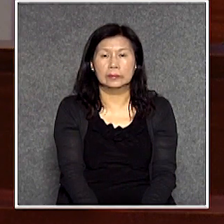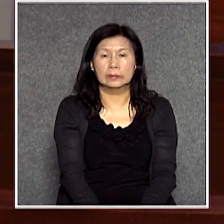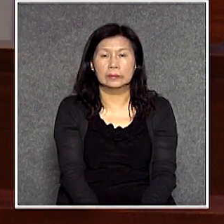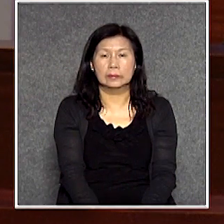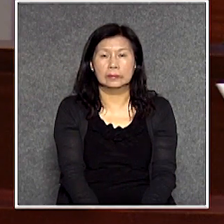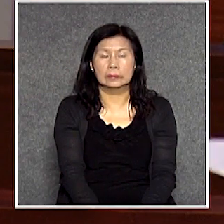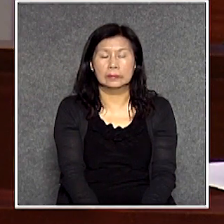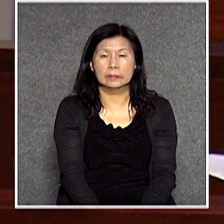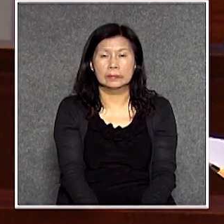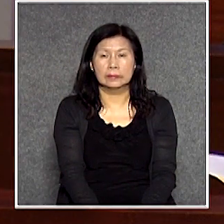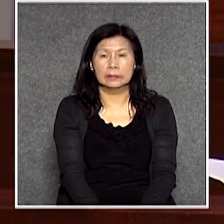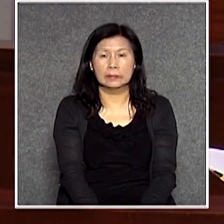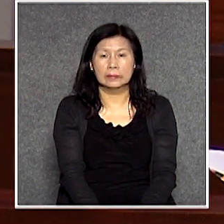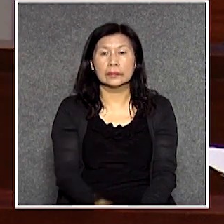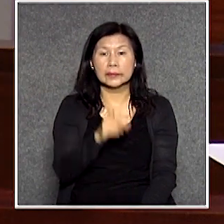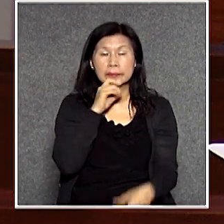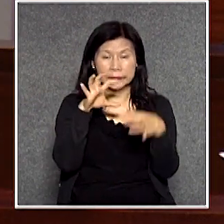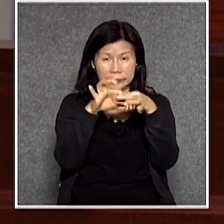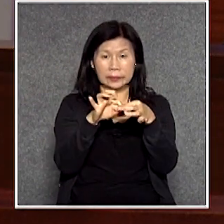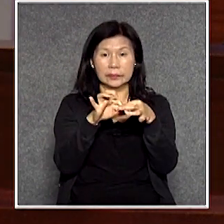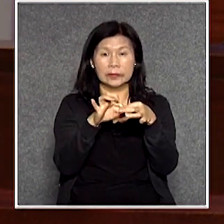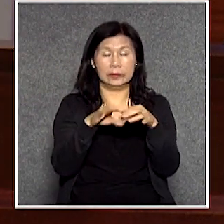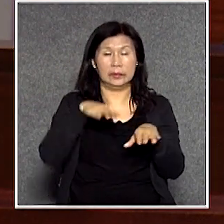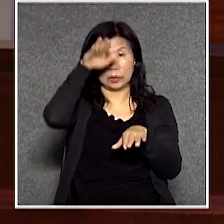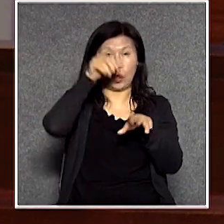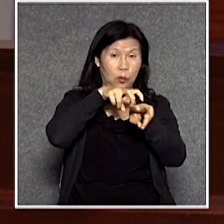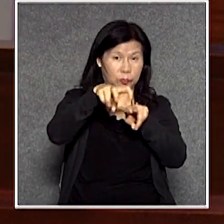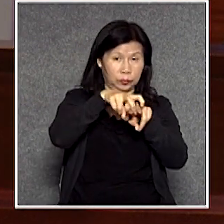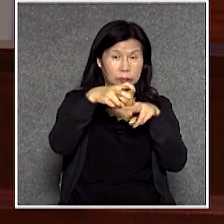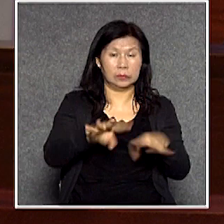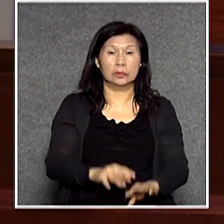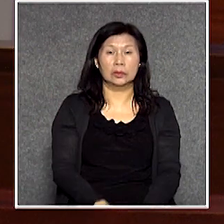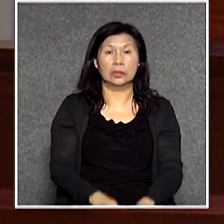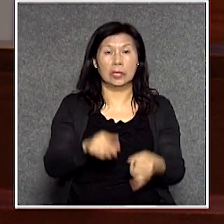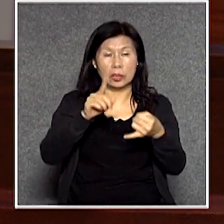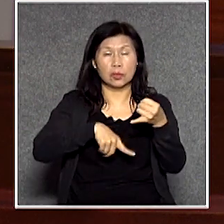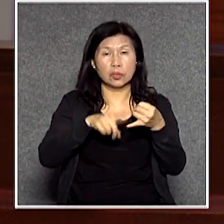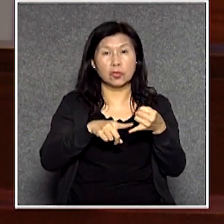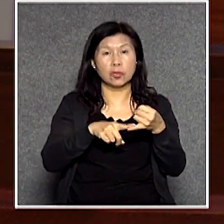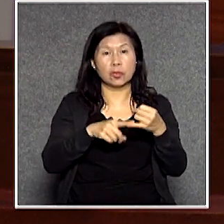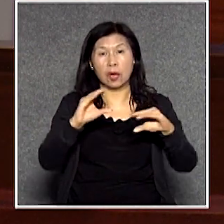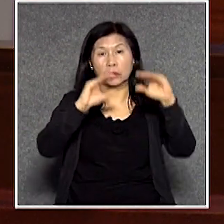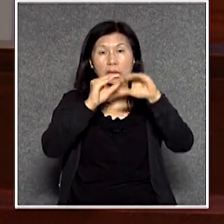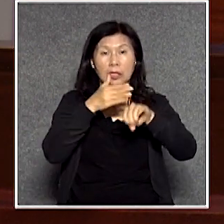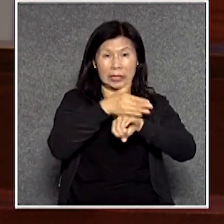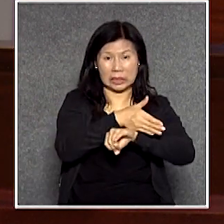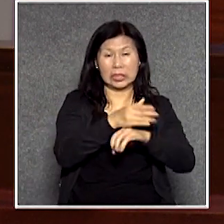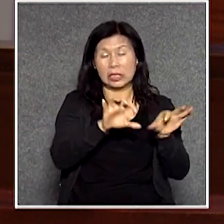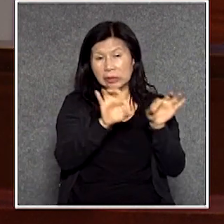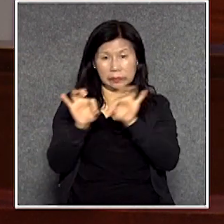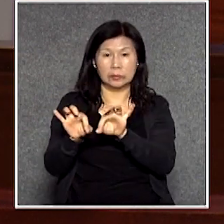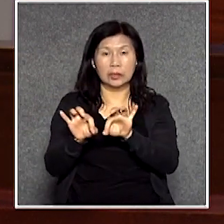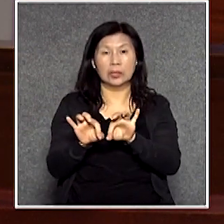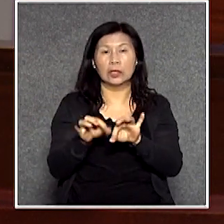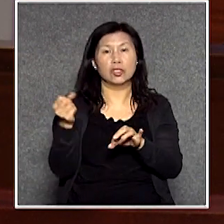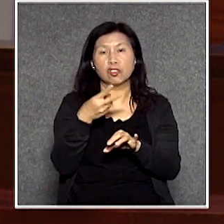即係關於呢個所謂高鐵點解會工程延誤，我又唔想再嘥口水喺度